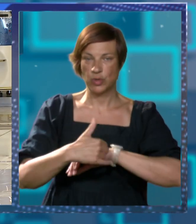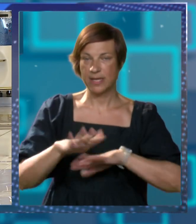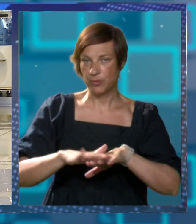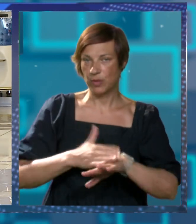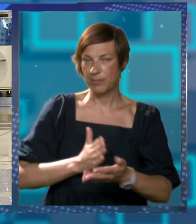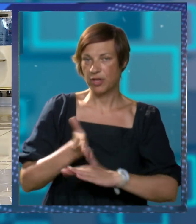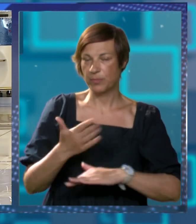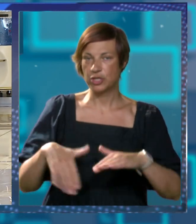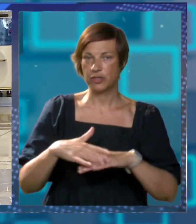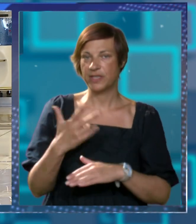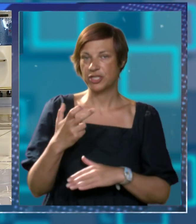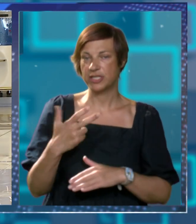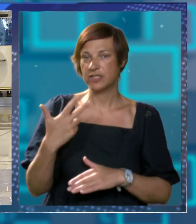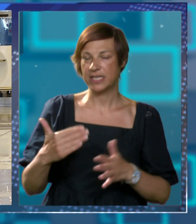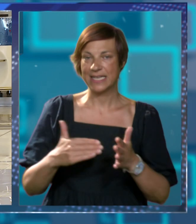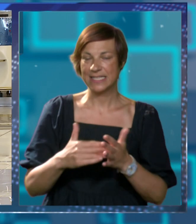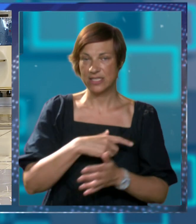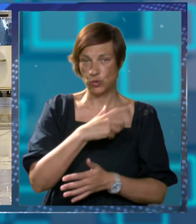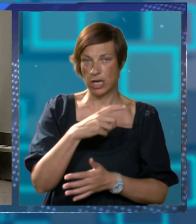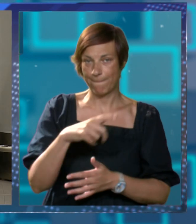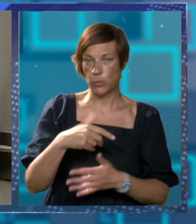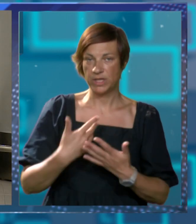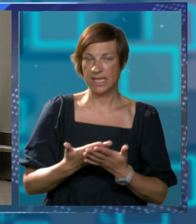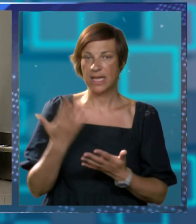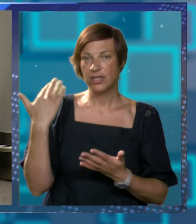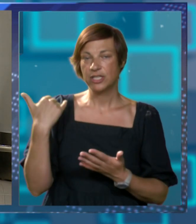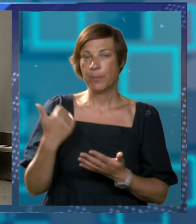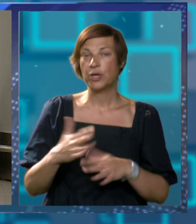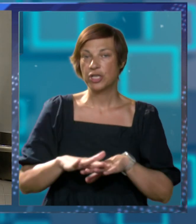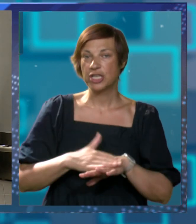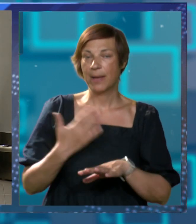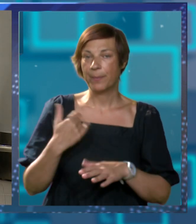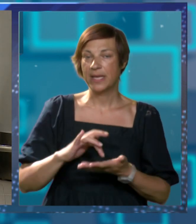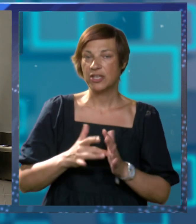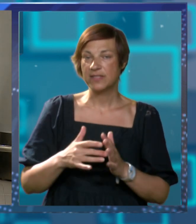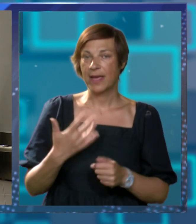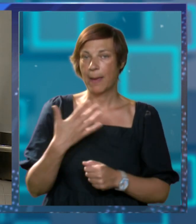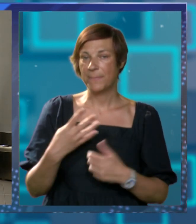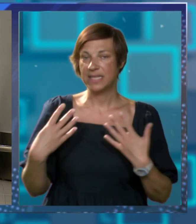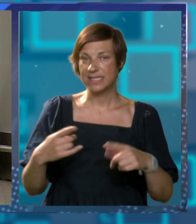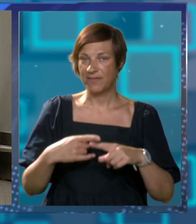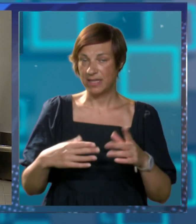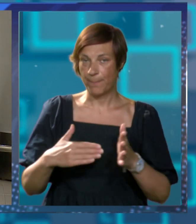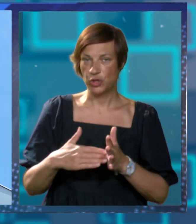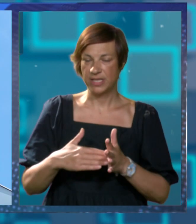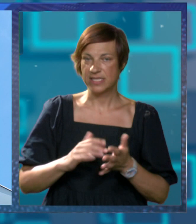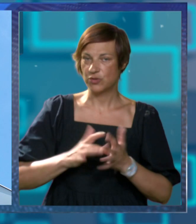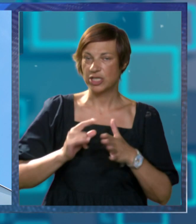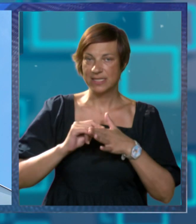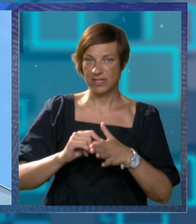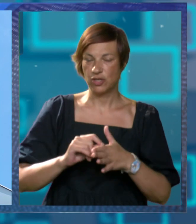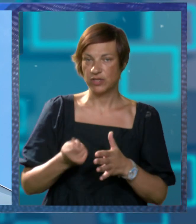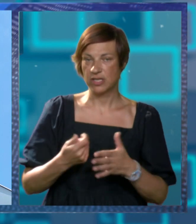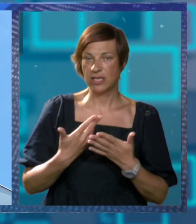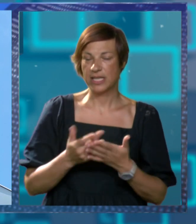Dubrovnik u lipnju je prošlo više od 313.000 putnika, dok ih je prošlogodišnjeg lipnja bilo svega 59.500. Sve dovodi